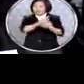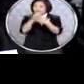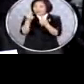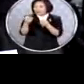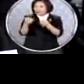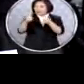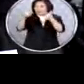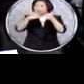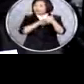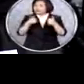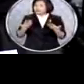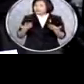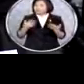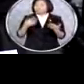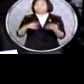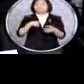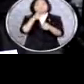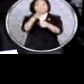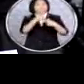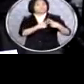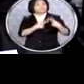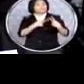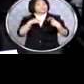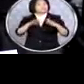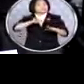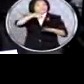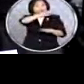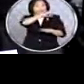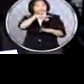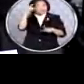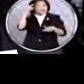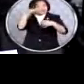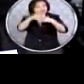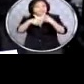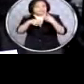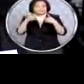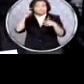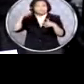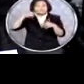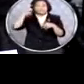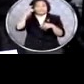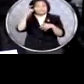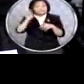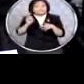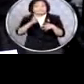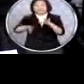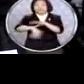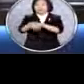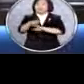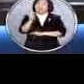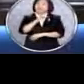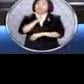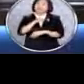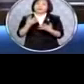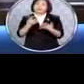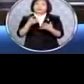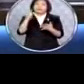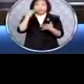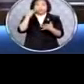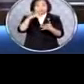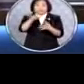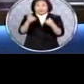士，现在看起来这个台湾共识给人的感觉好像是一张空白的支票，只要形成